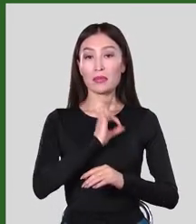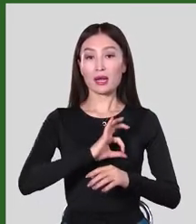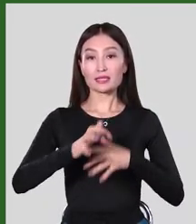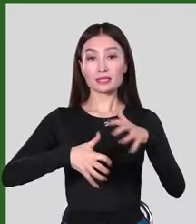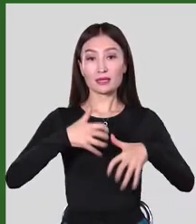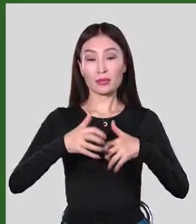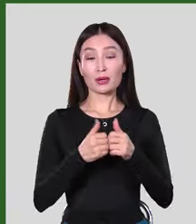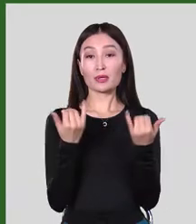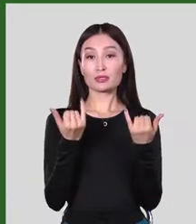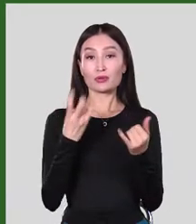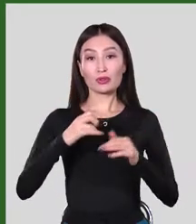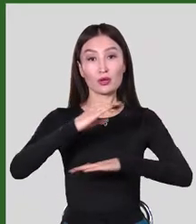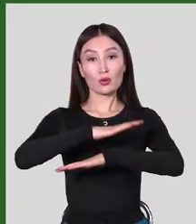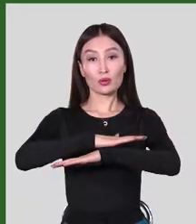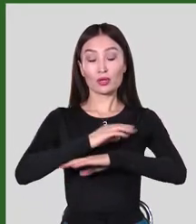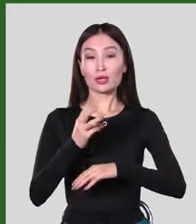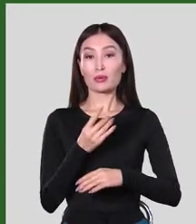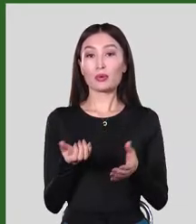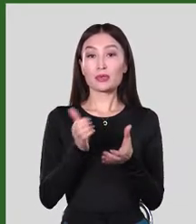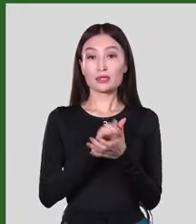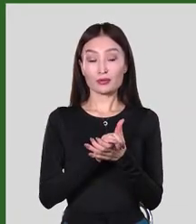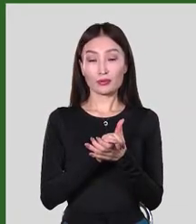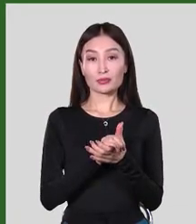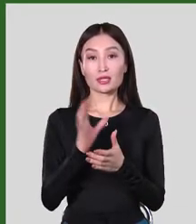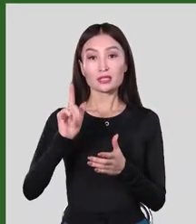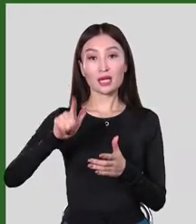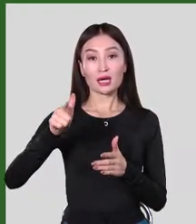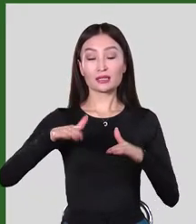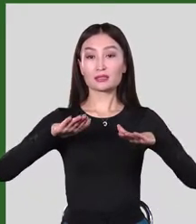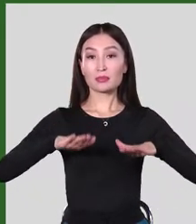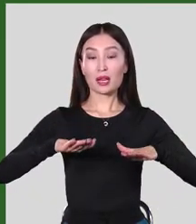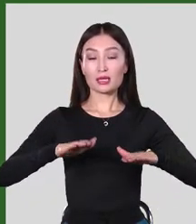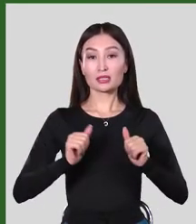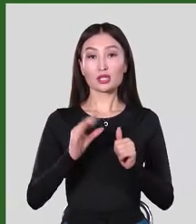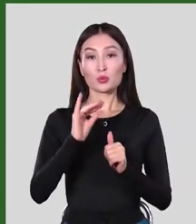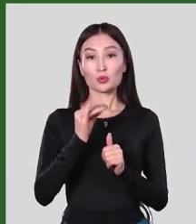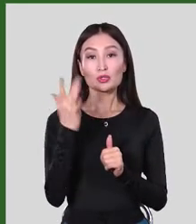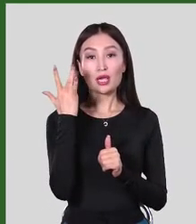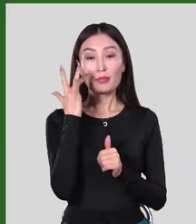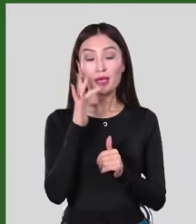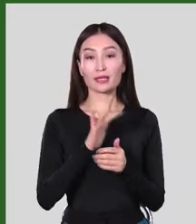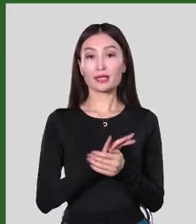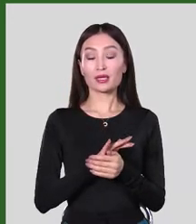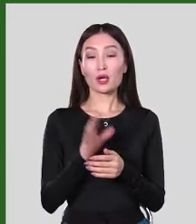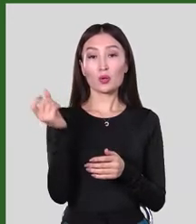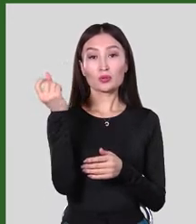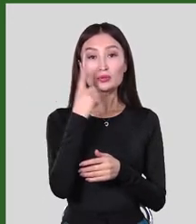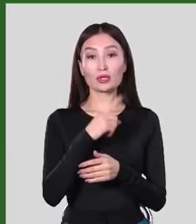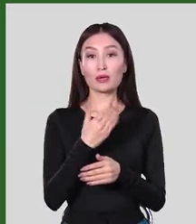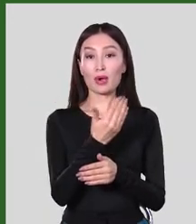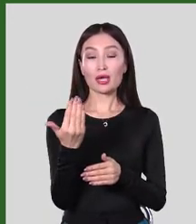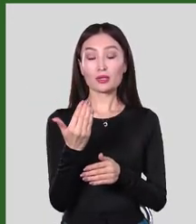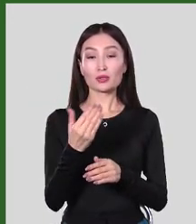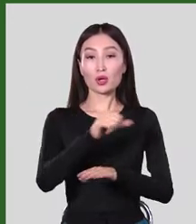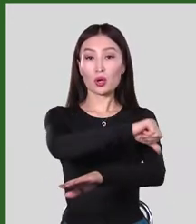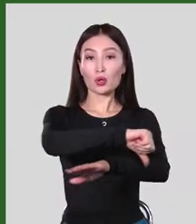ископаемые. Сегодня на уроке мы познакомимся с географическим положением Южной Америки, узнаем о ее